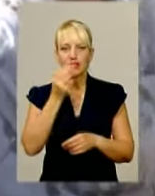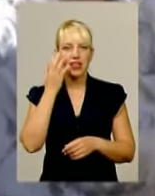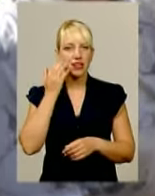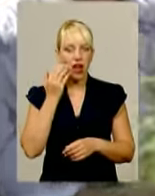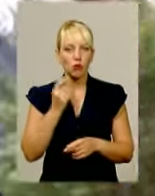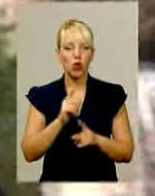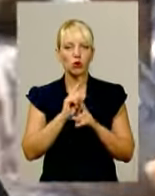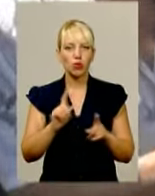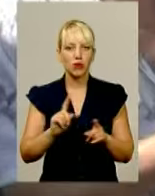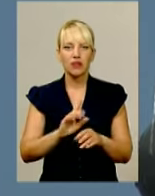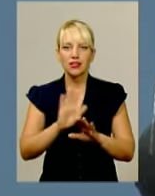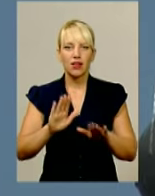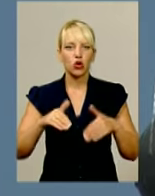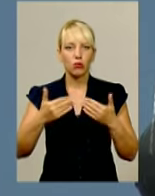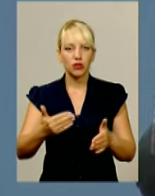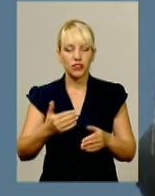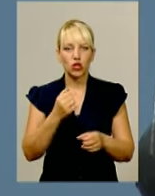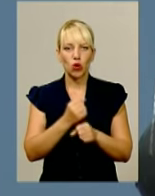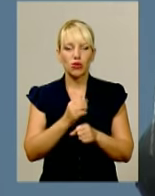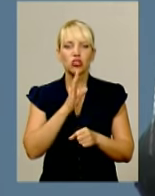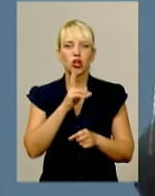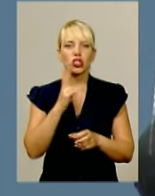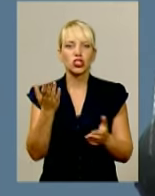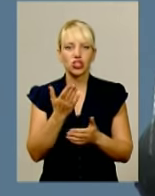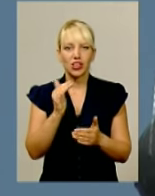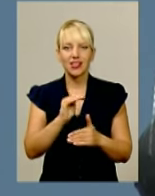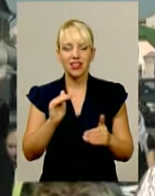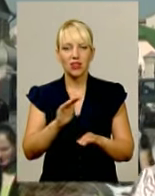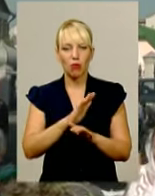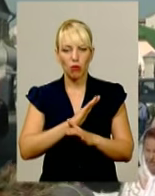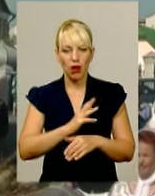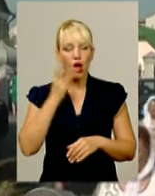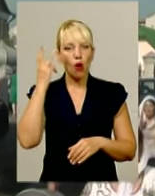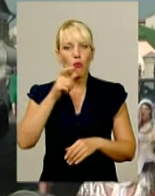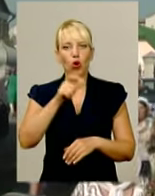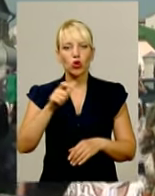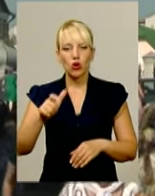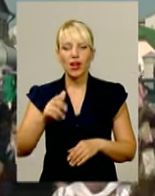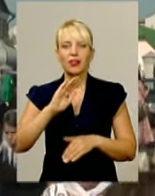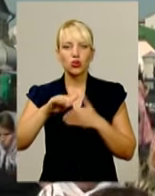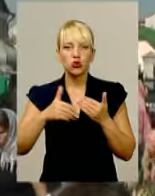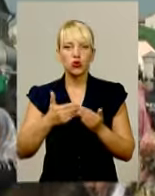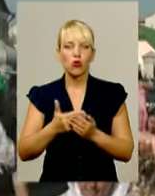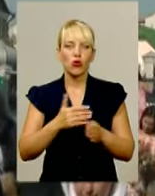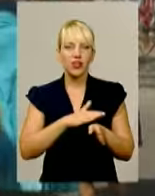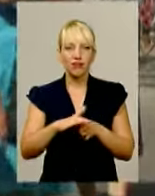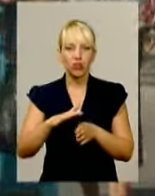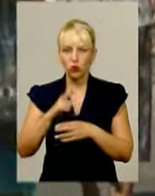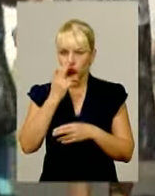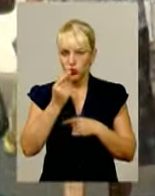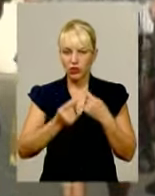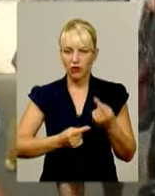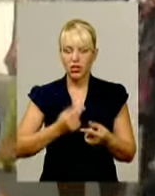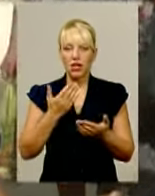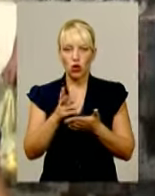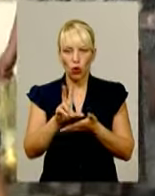це робити жінкам, чиї діти померли. Подоляне і до сьогодні свято дотримується народних звичаїв. До прикладу, після освячення